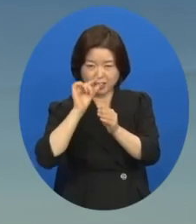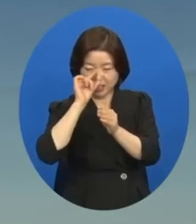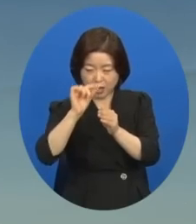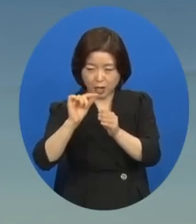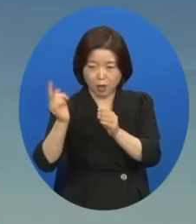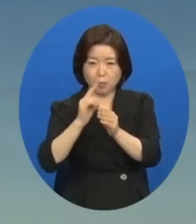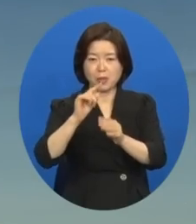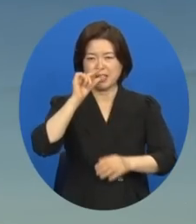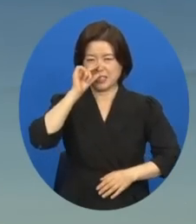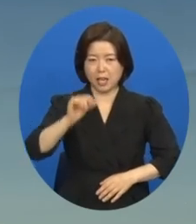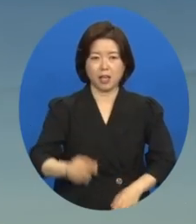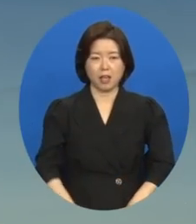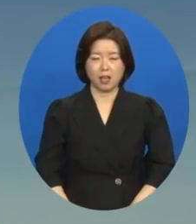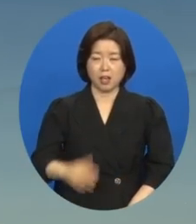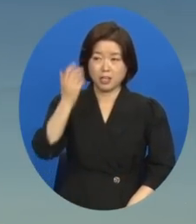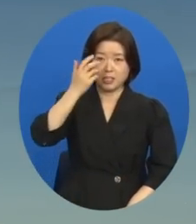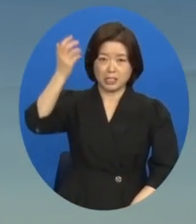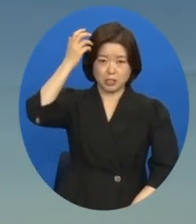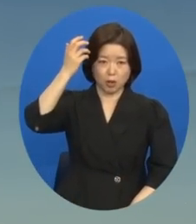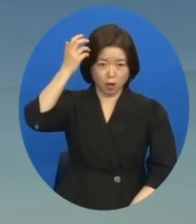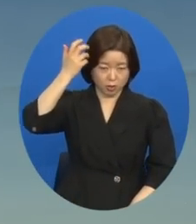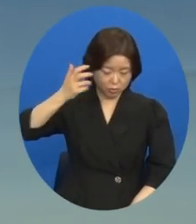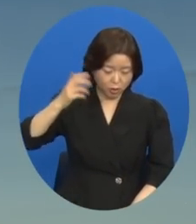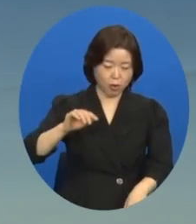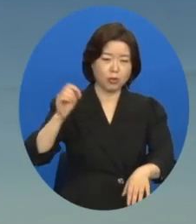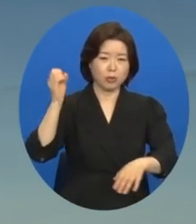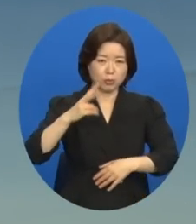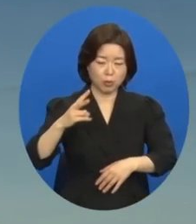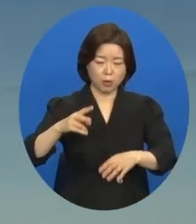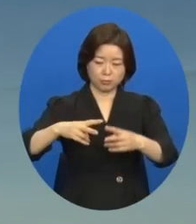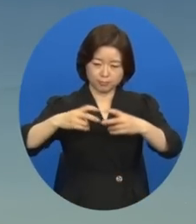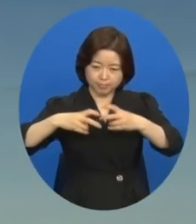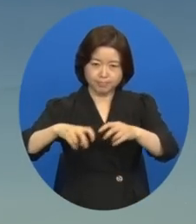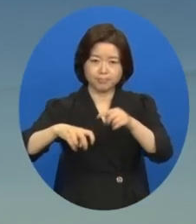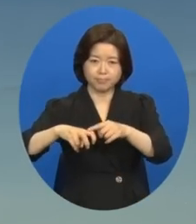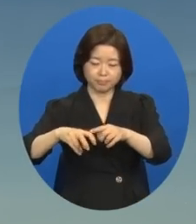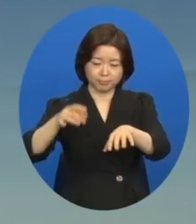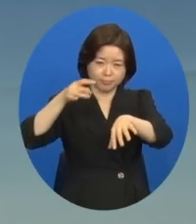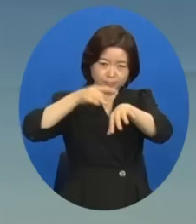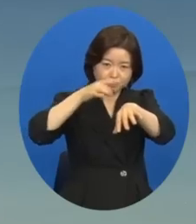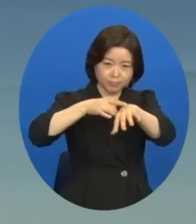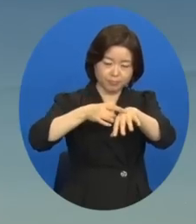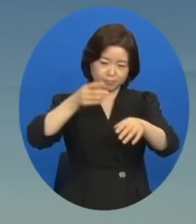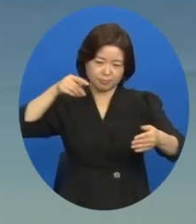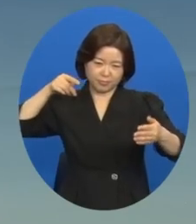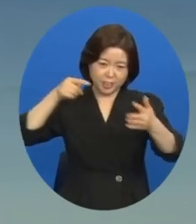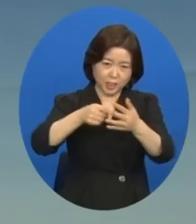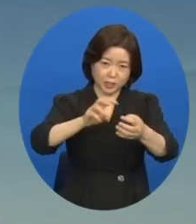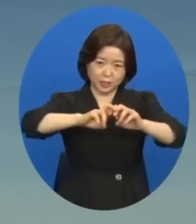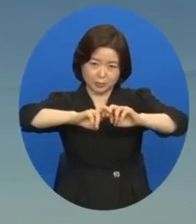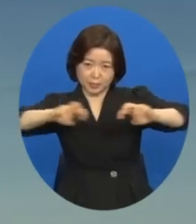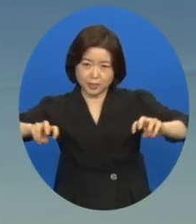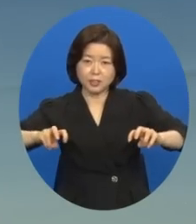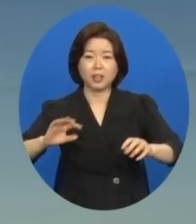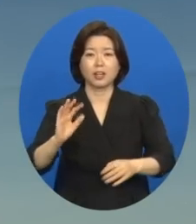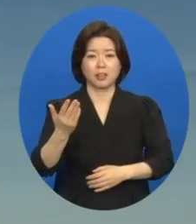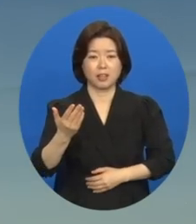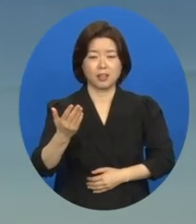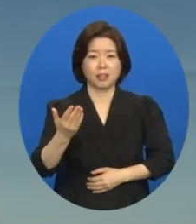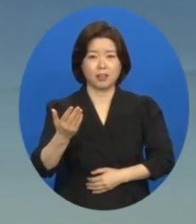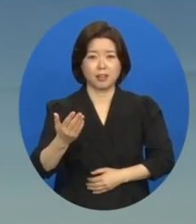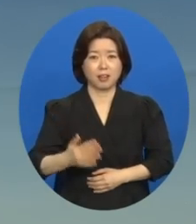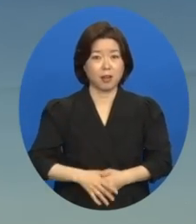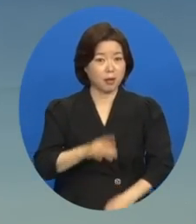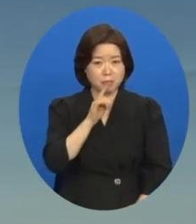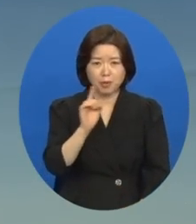예리하여 혼과 영과 및 관절과 골수를 찔러 쪼개기까지 하며.